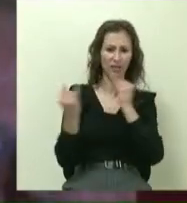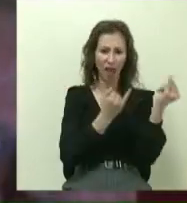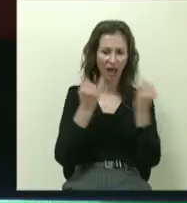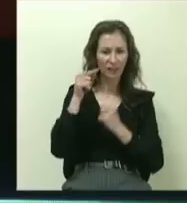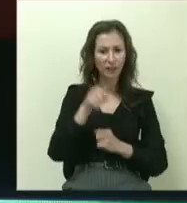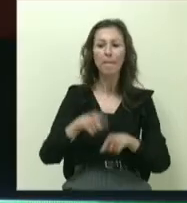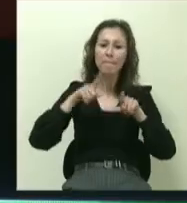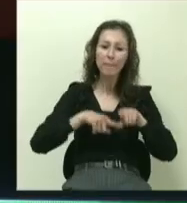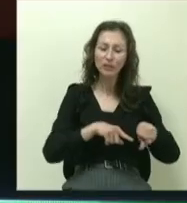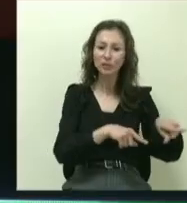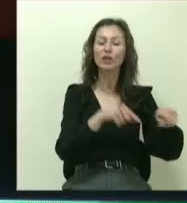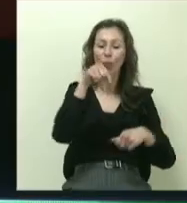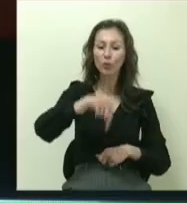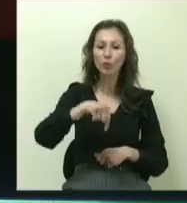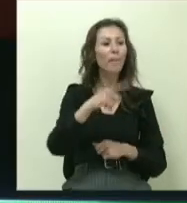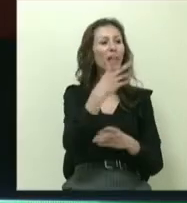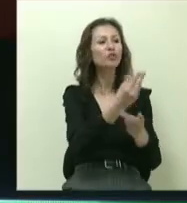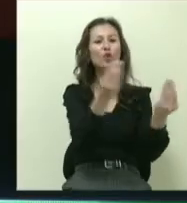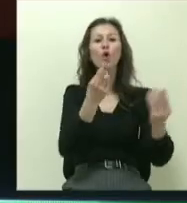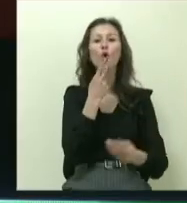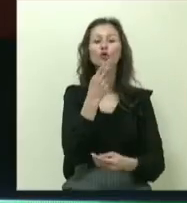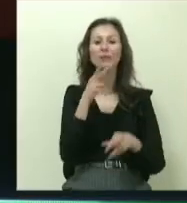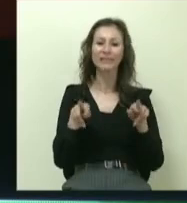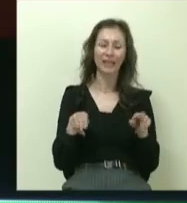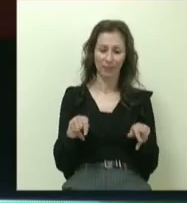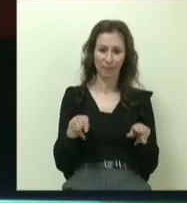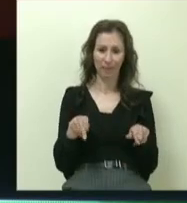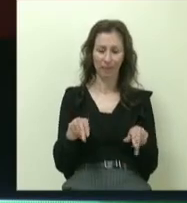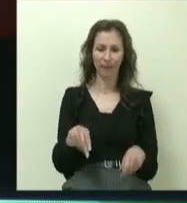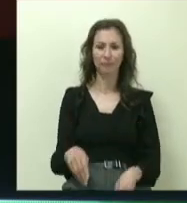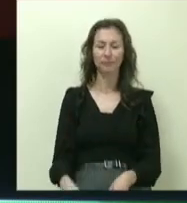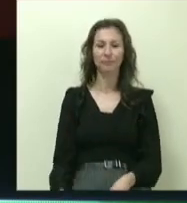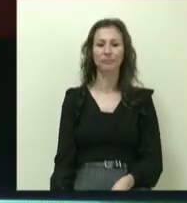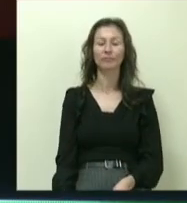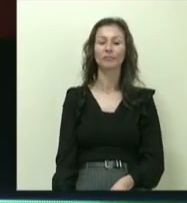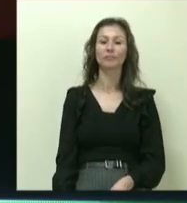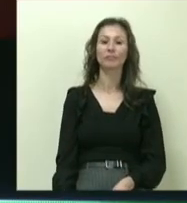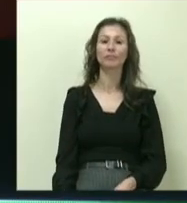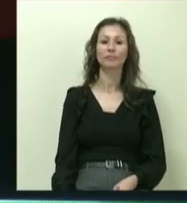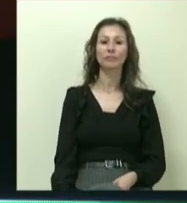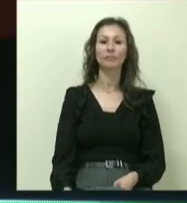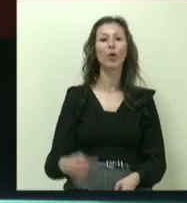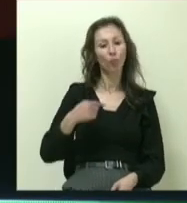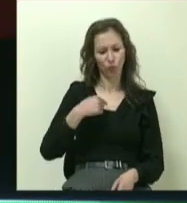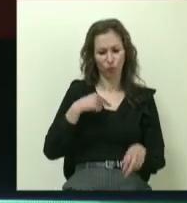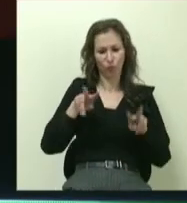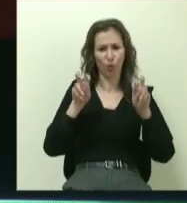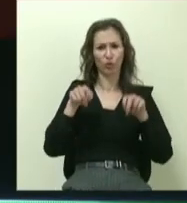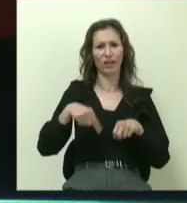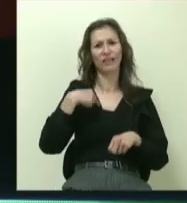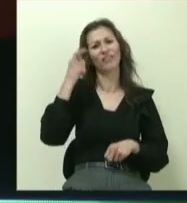peşinden de buradaki pek çok konuşmacı gibi kendi bu konuda kendi fikrimi